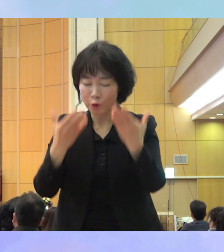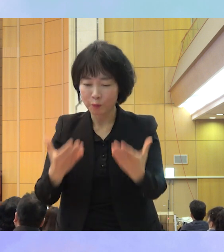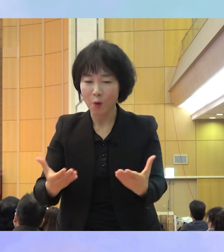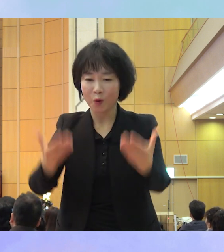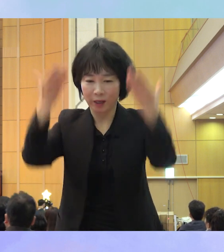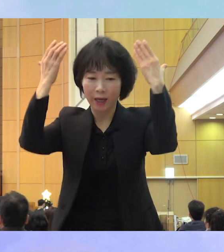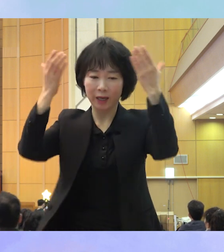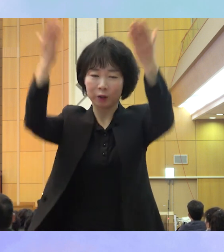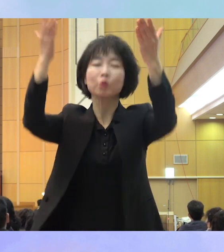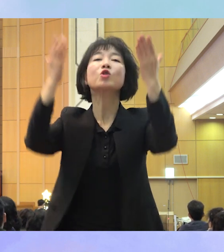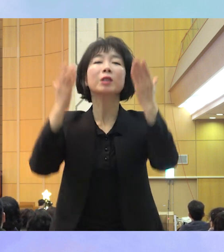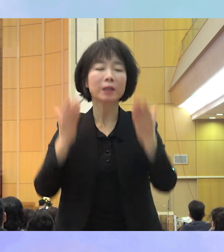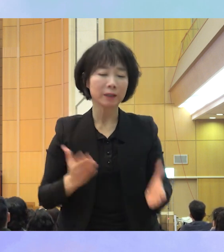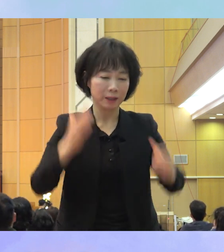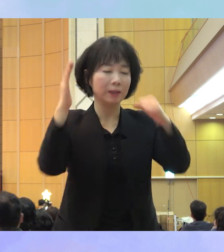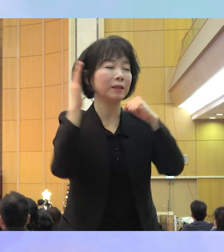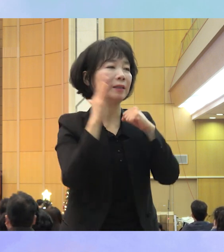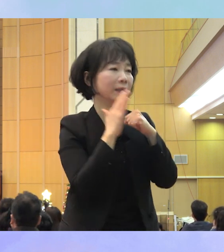하나님 축복해